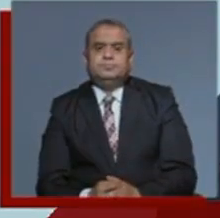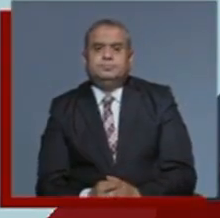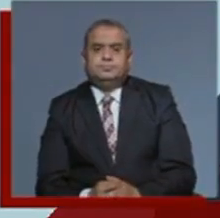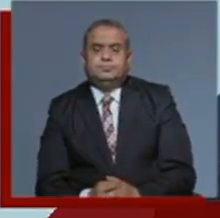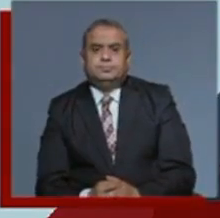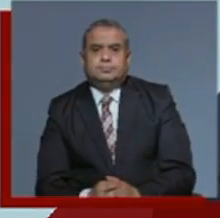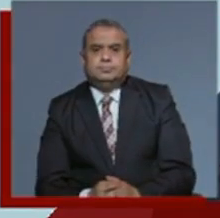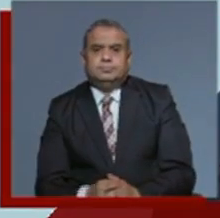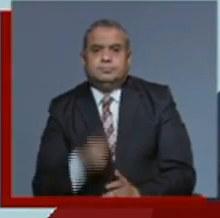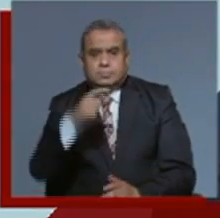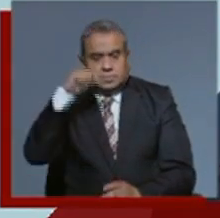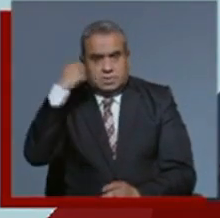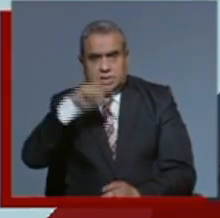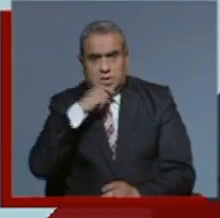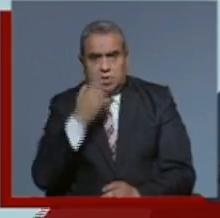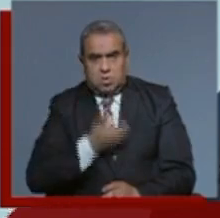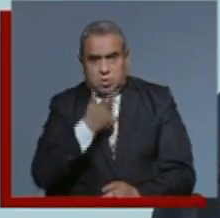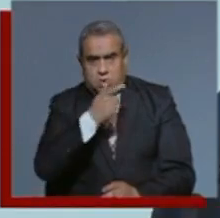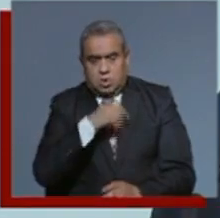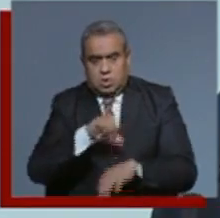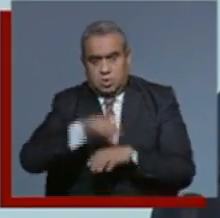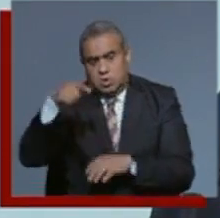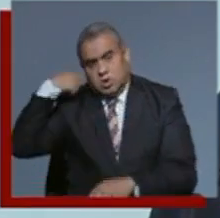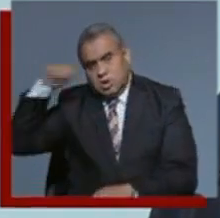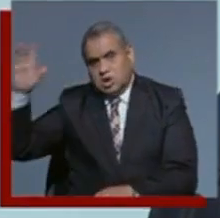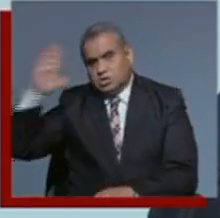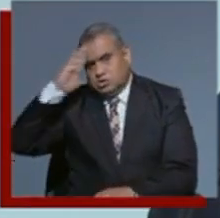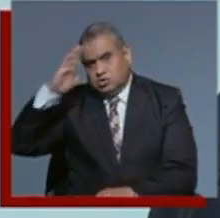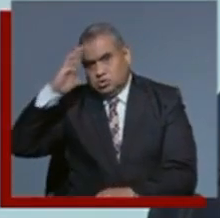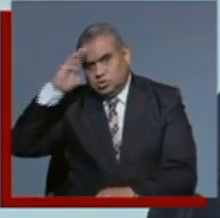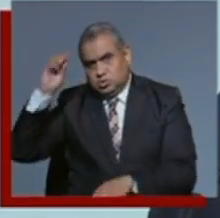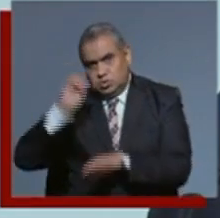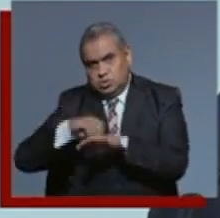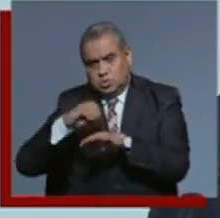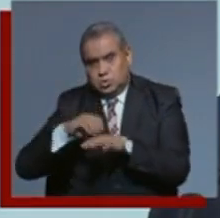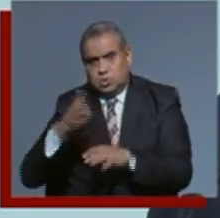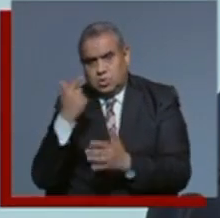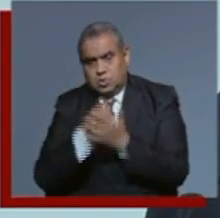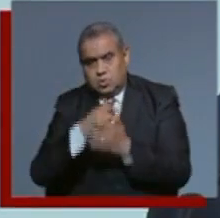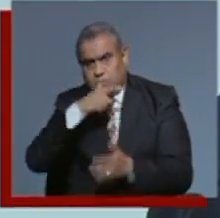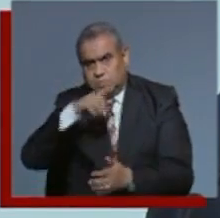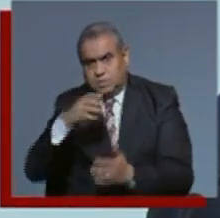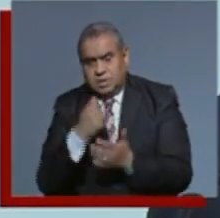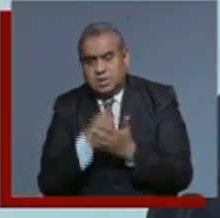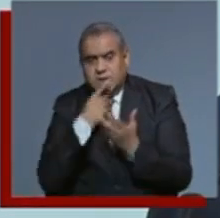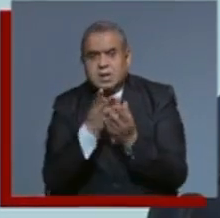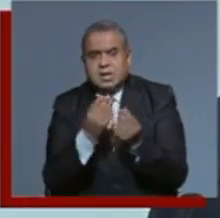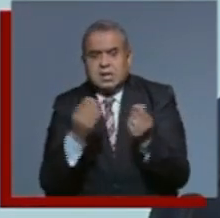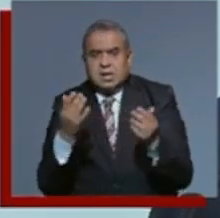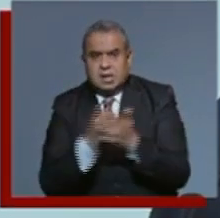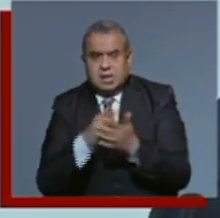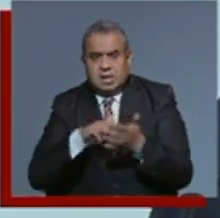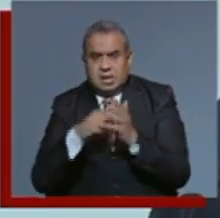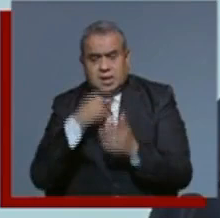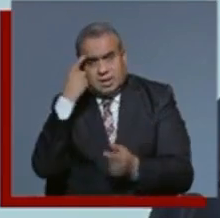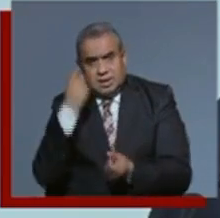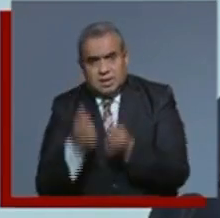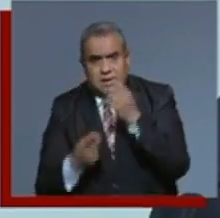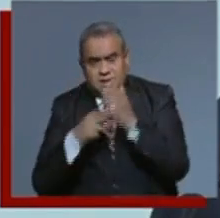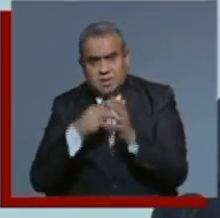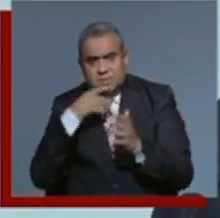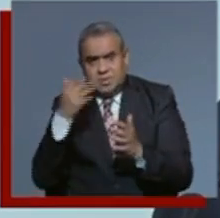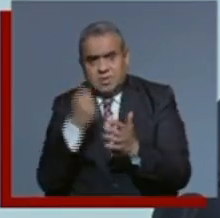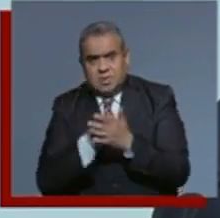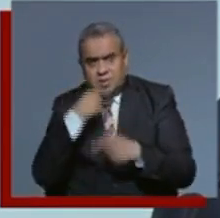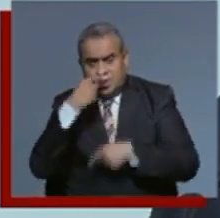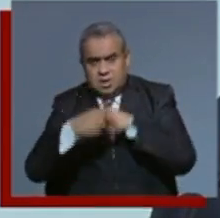يا فخامة الرئيس، شكرا لكم. هو قال إنه البعض يستغرب من الاهتمام المتزايد